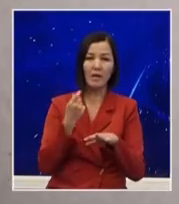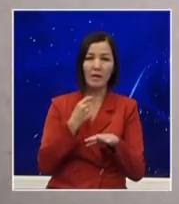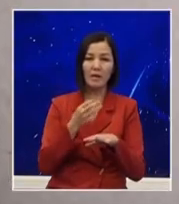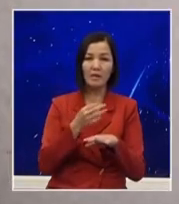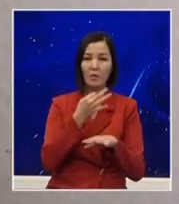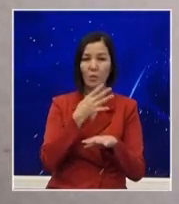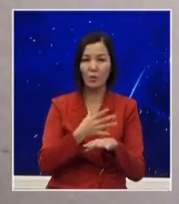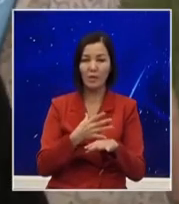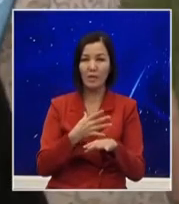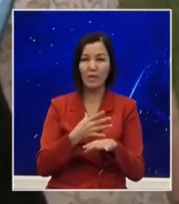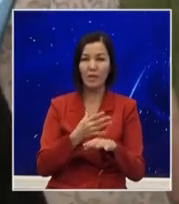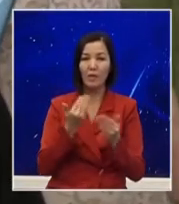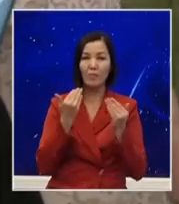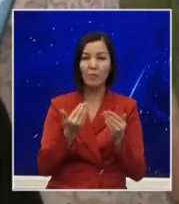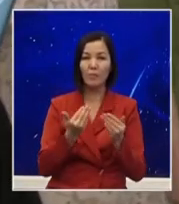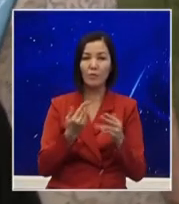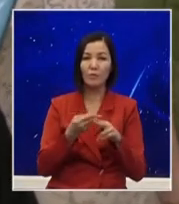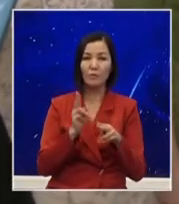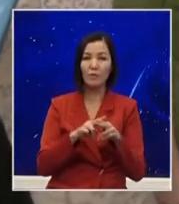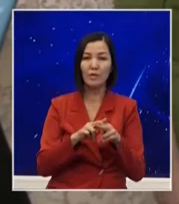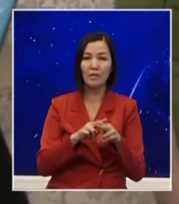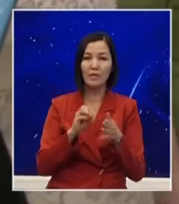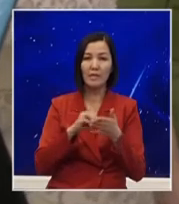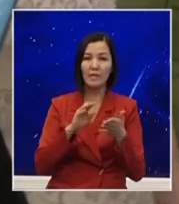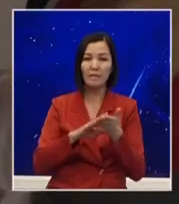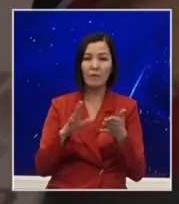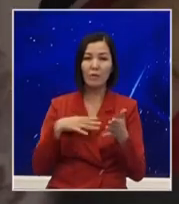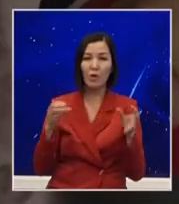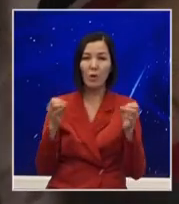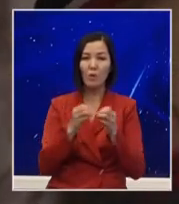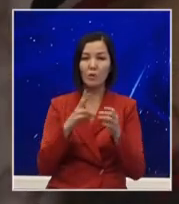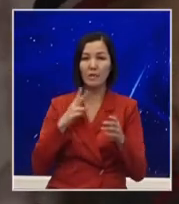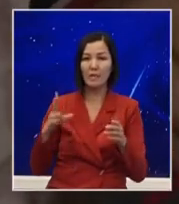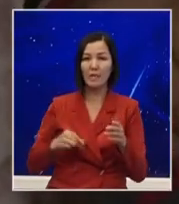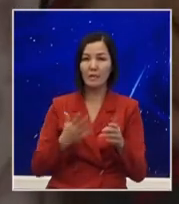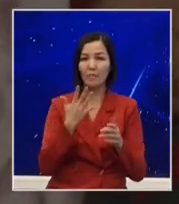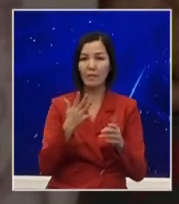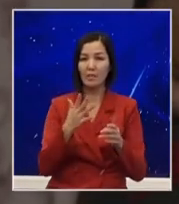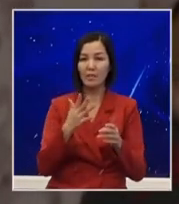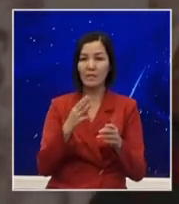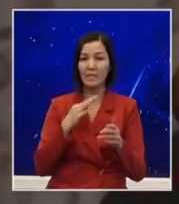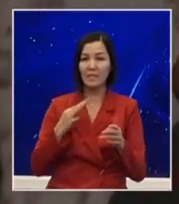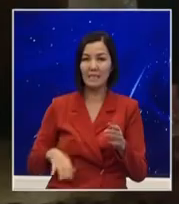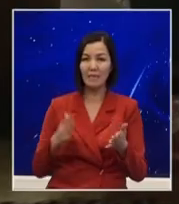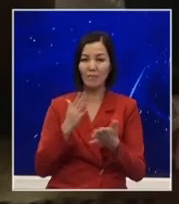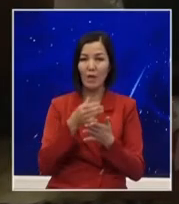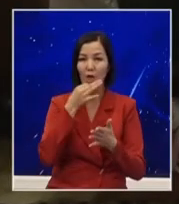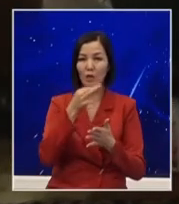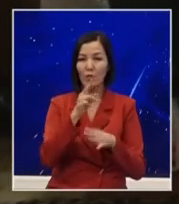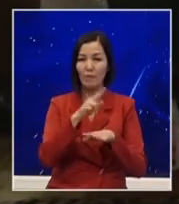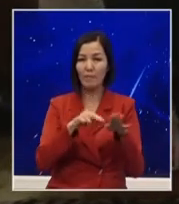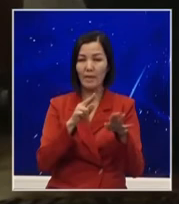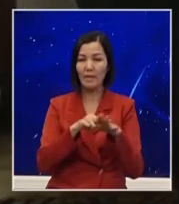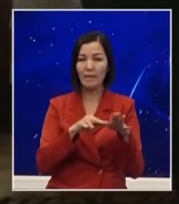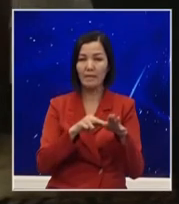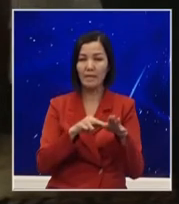аздап ерін жібітіп алыпты. Міне сондықтан есепке тұрған 10 жаста қызы, 5 жаста ұлы бар. Ал оларға жауапты учаскелік